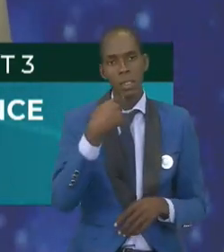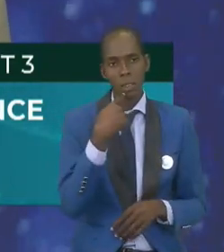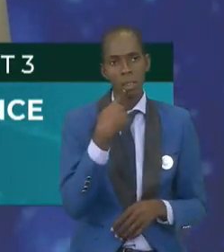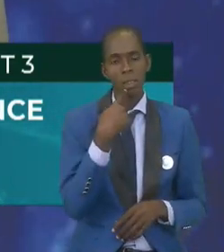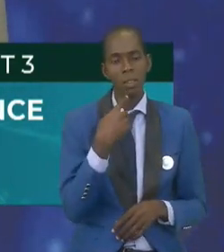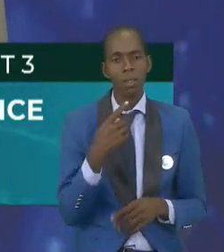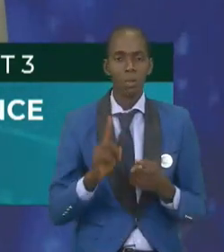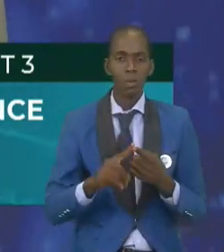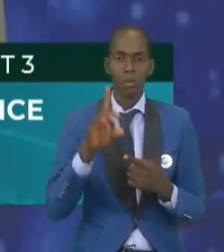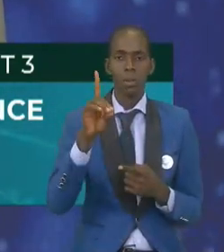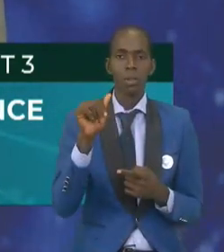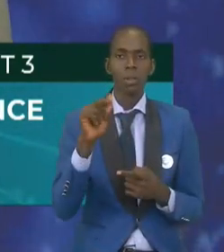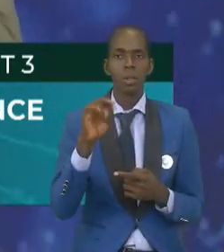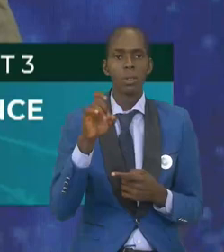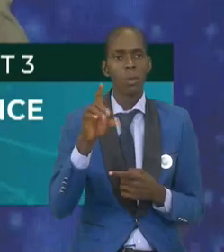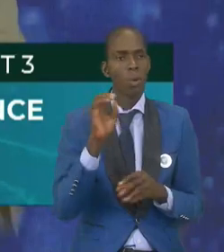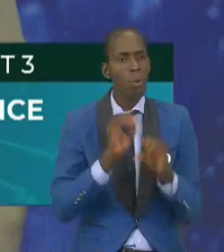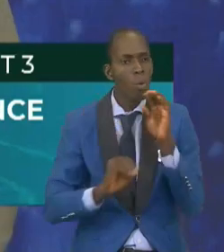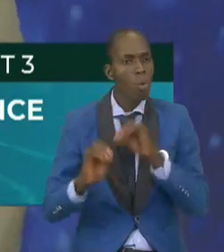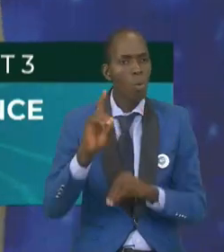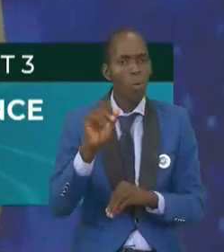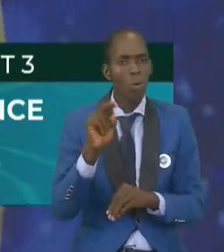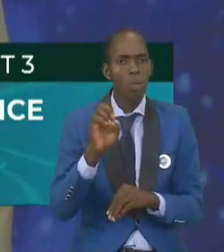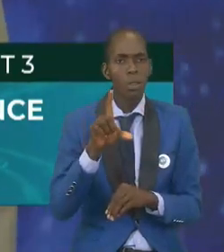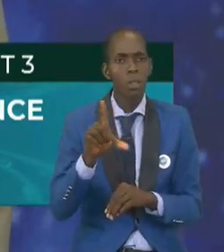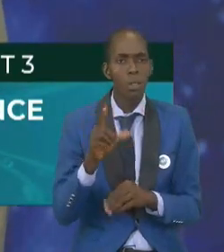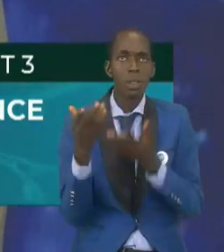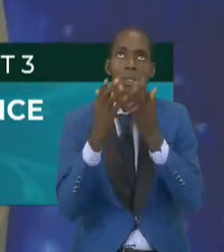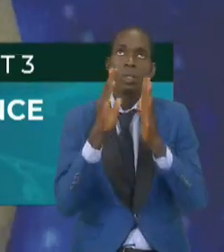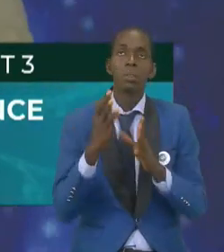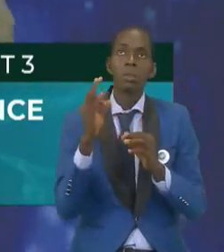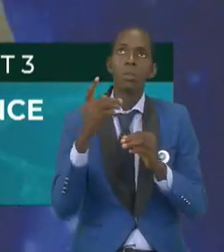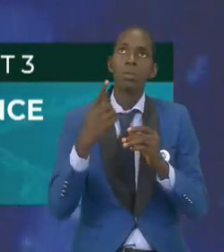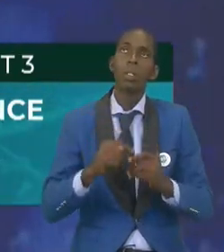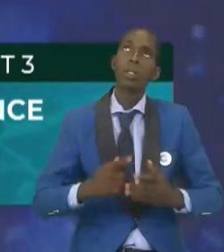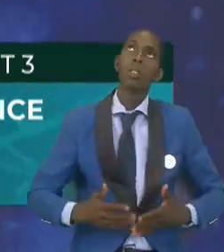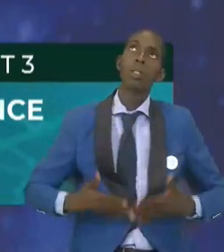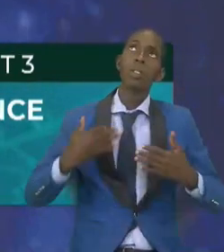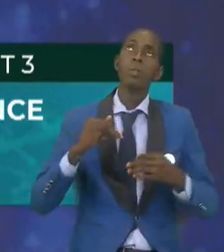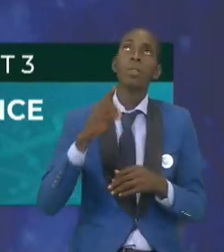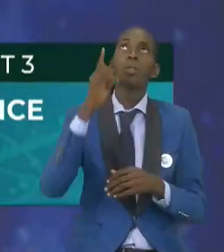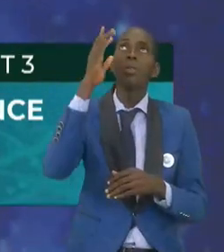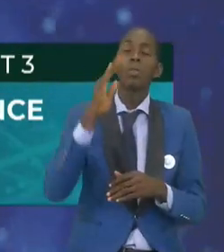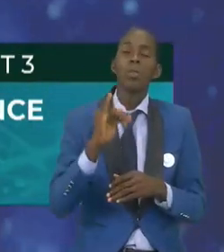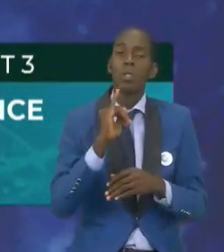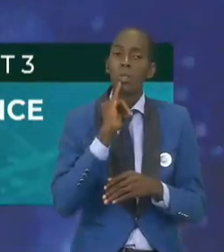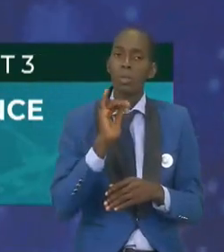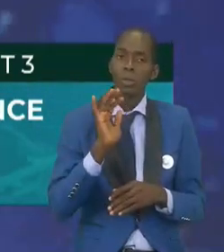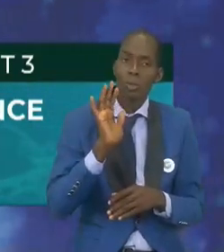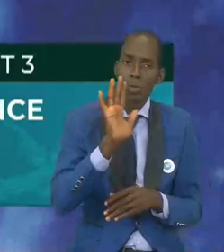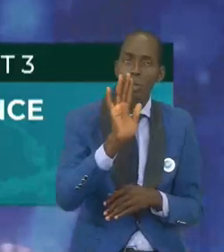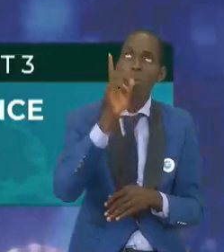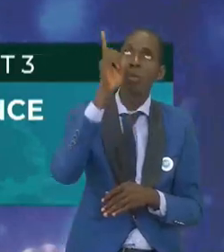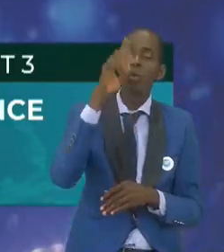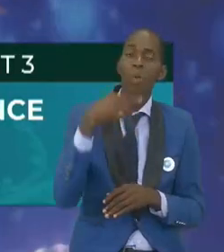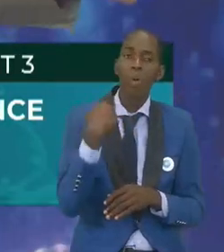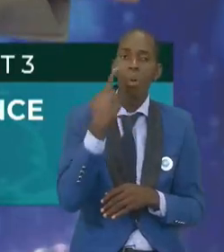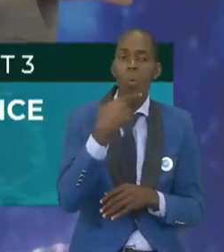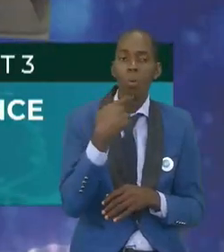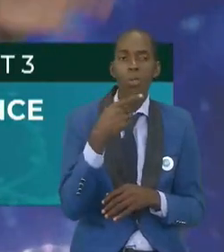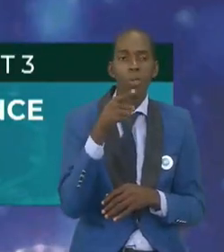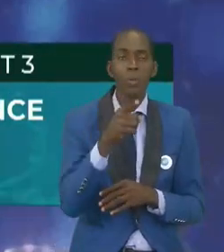le roi pris la parole est dit à Daniel Daniel serviteur du Dieu vivant